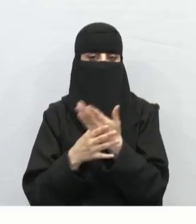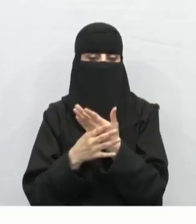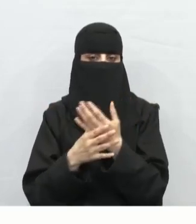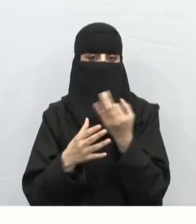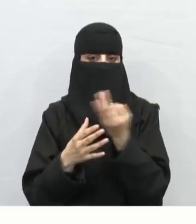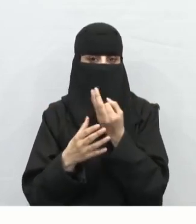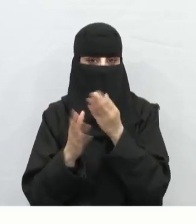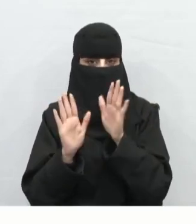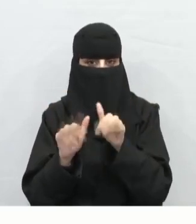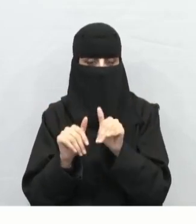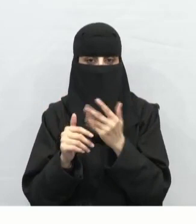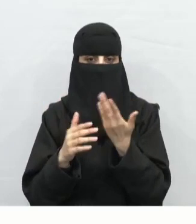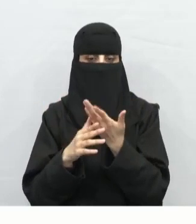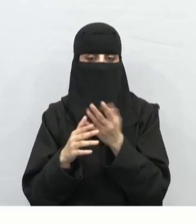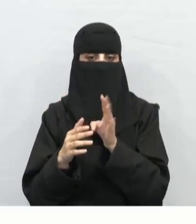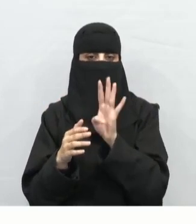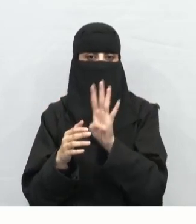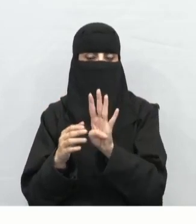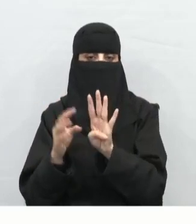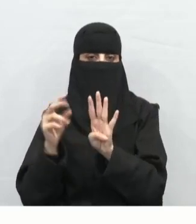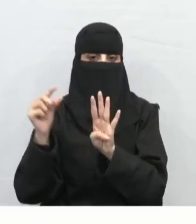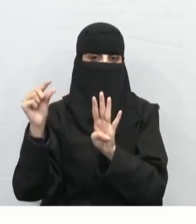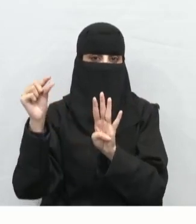الحرف الساكن فنقول شك